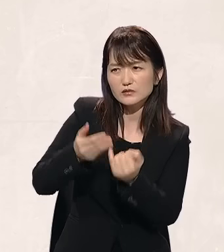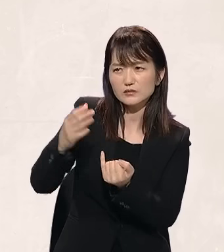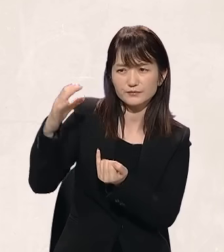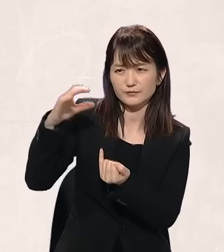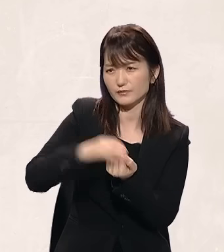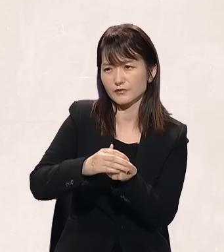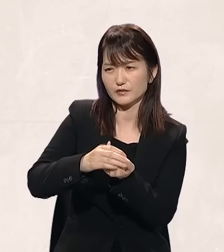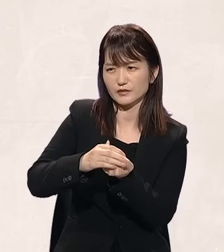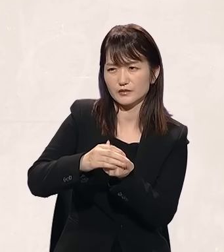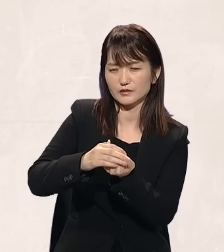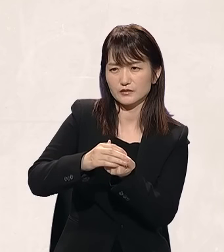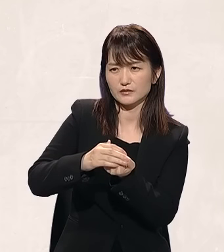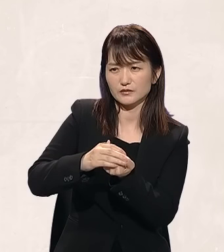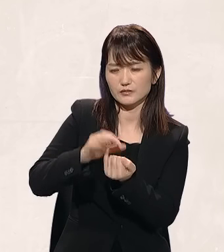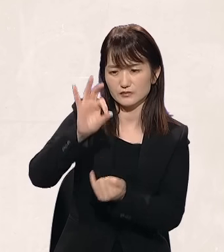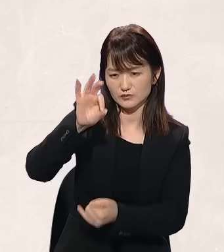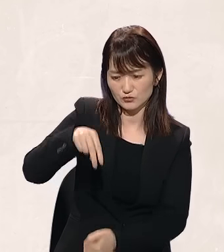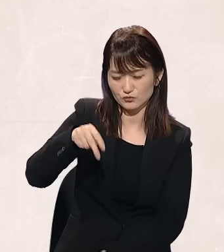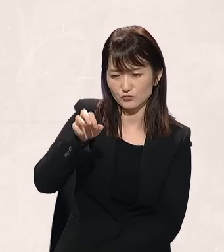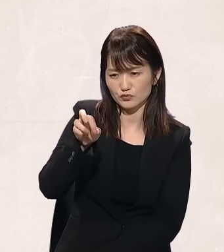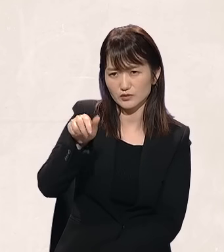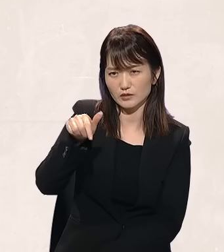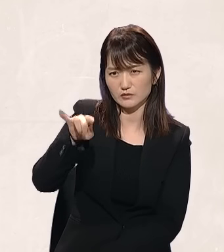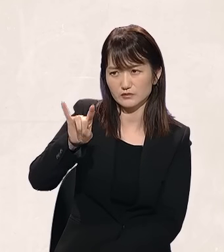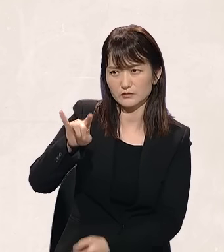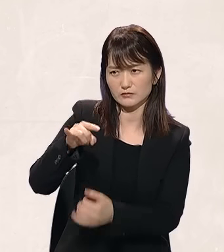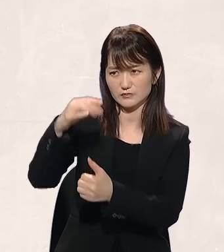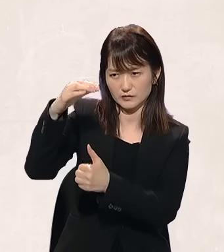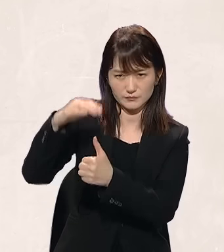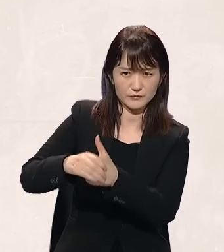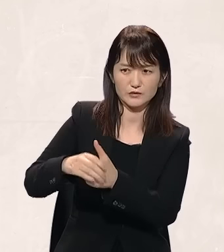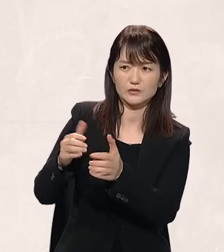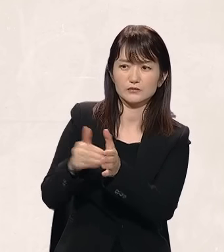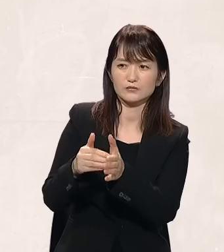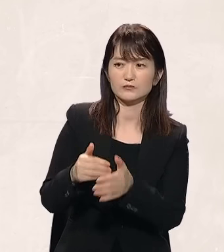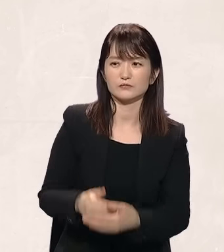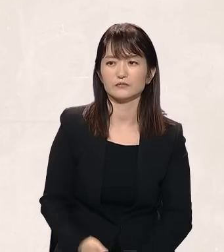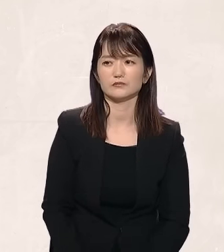프레임을 유영재에게 씌웠습니다.